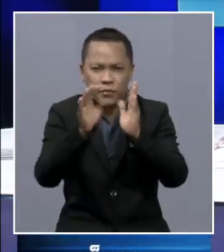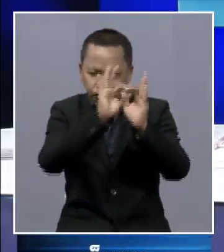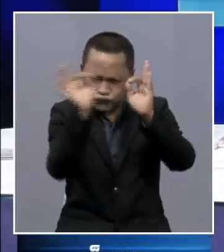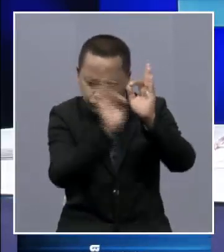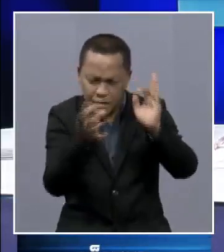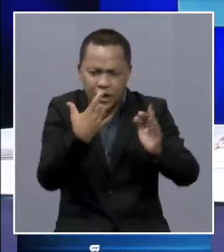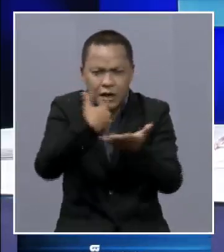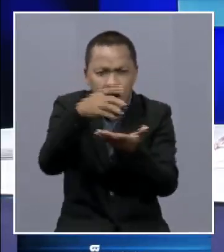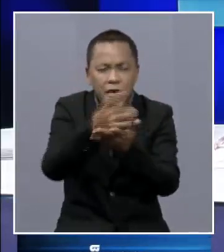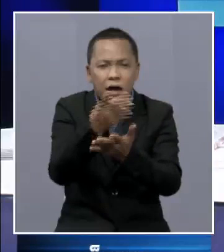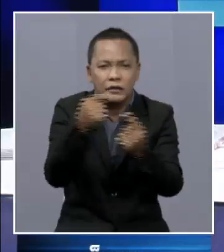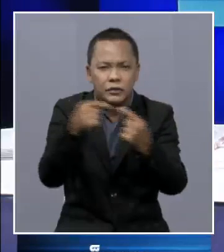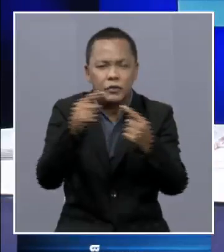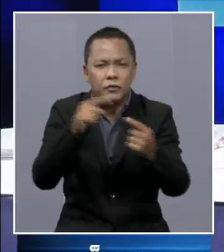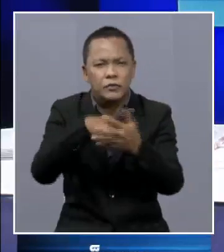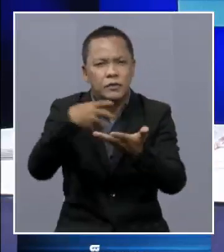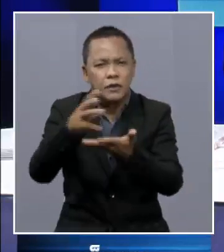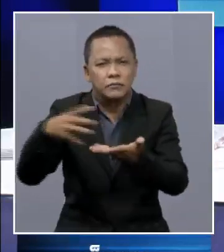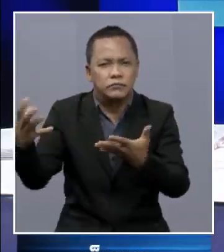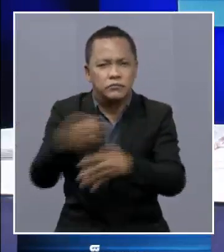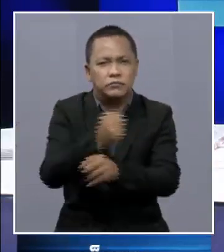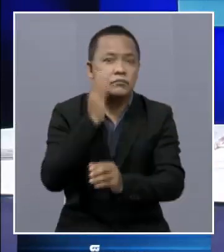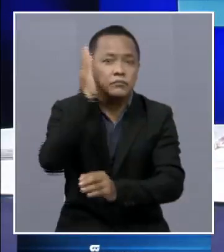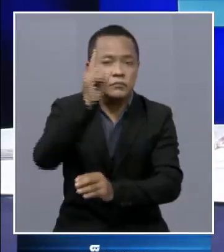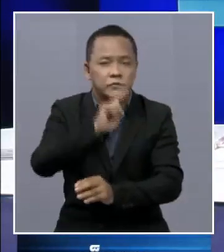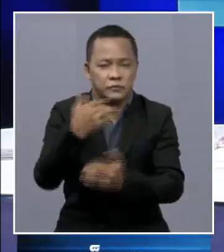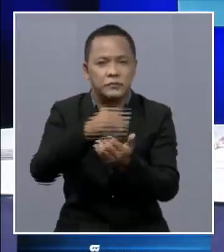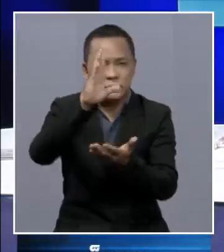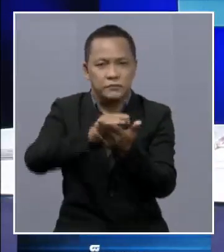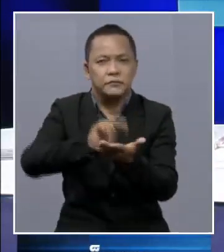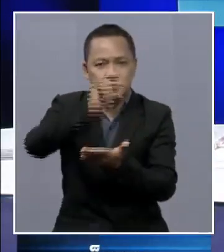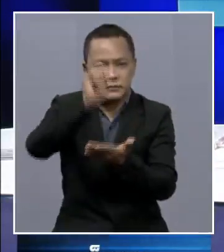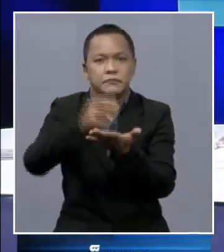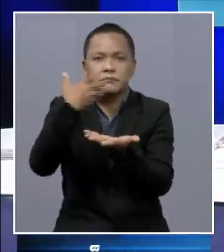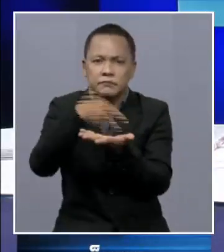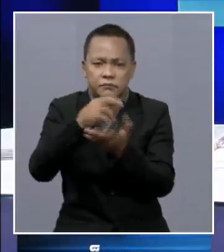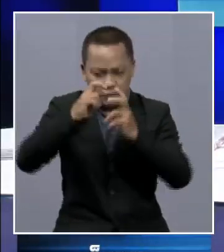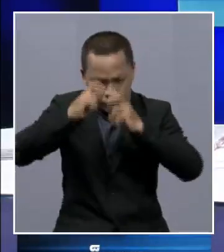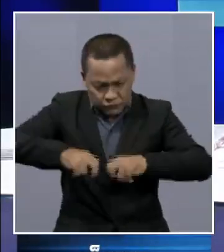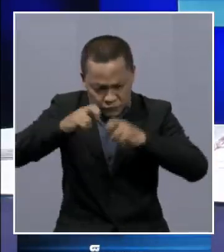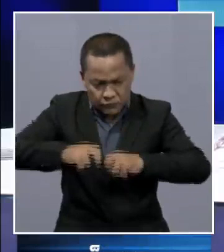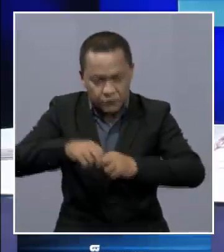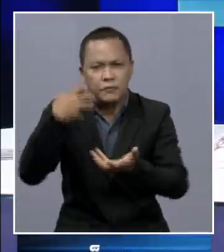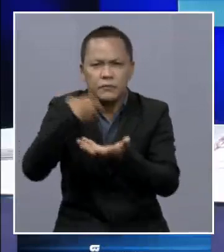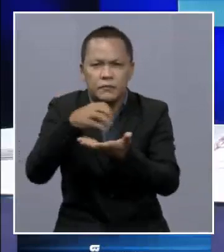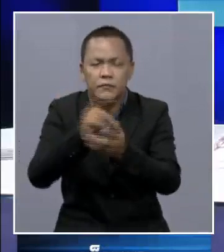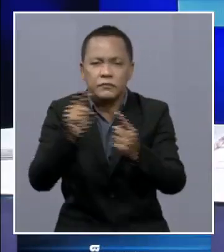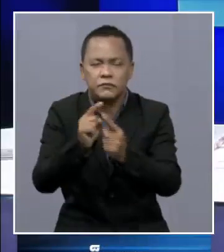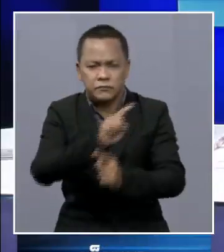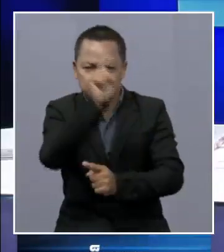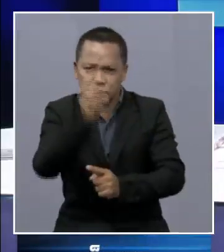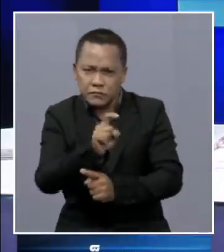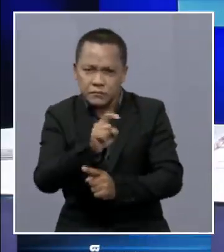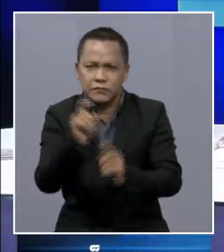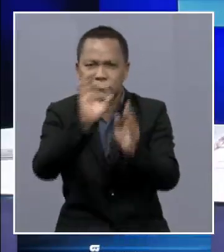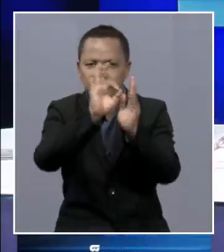สวัสดีครับว่านี้เก็ตกจากไชั่นจะมาวิเคราหให้คผชมฟังว่าก